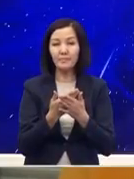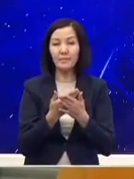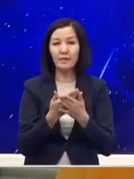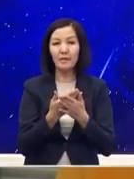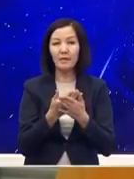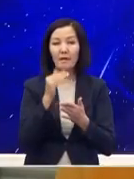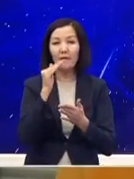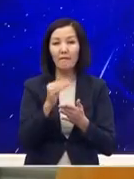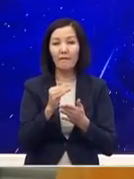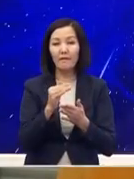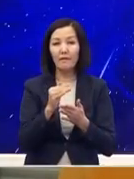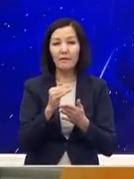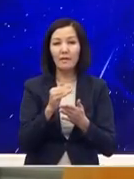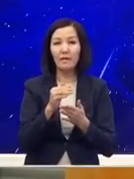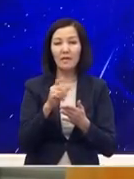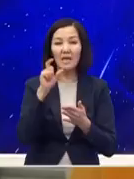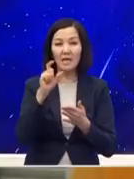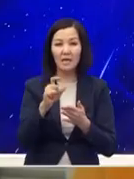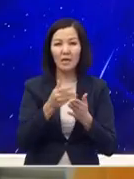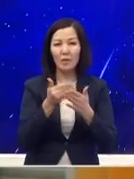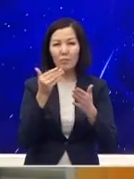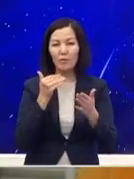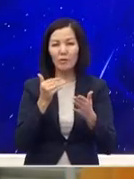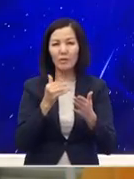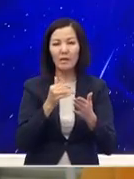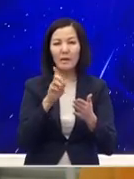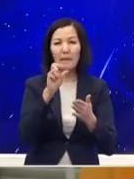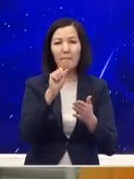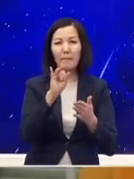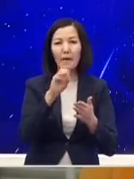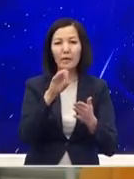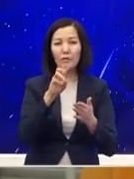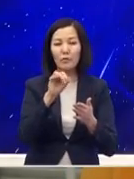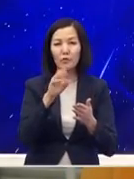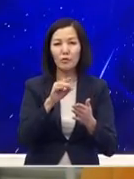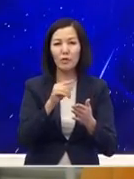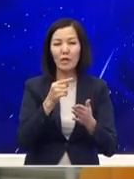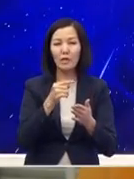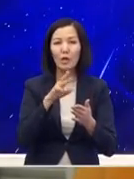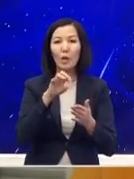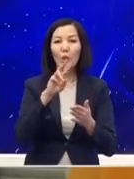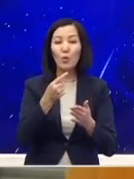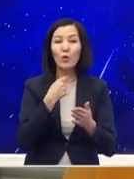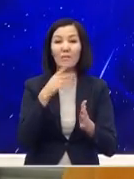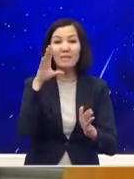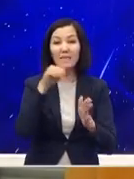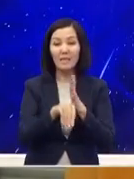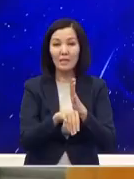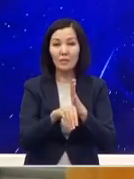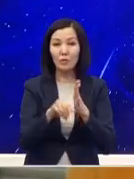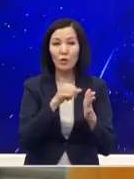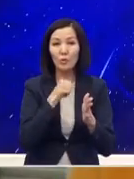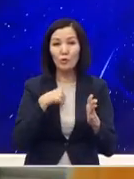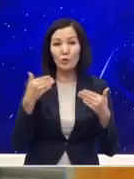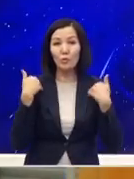фамен еніп жатқан фамен қы, кезінде, мысалы, Байтұрсынұлы қыны, бұл төл дыбыстардың қатарына енгізу керек деген өзінің